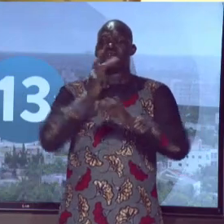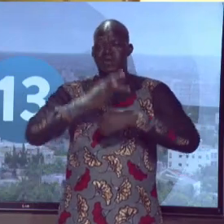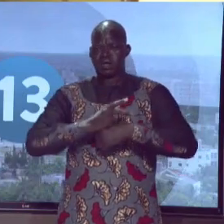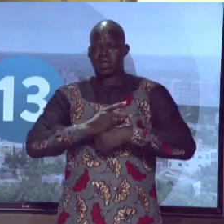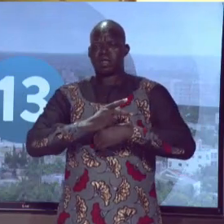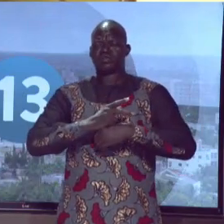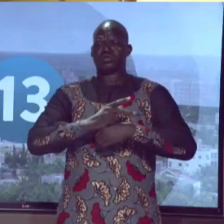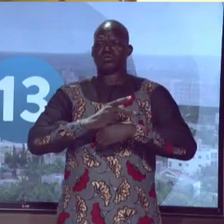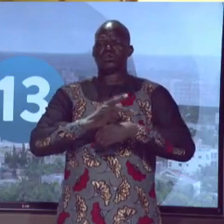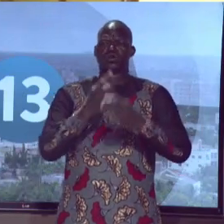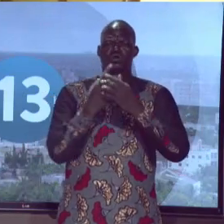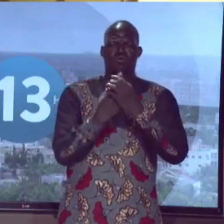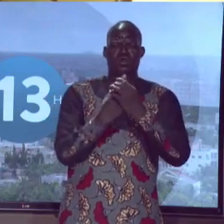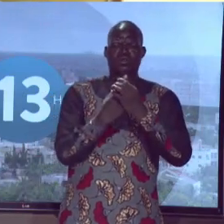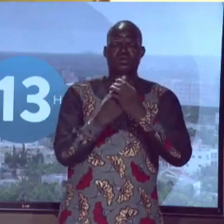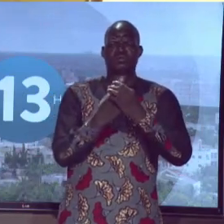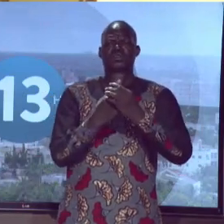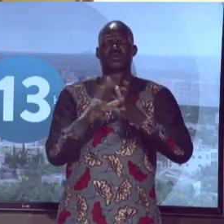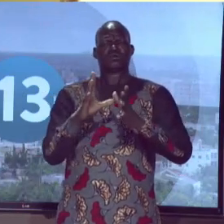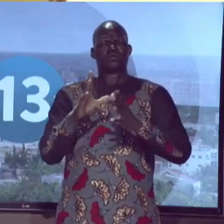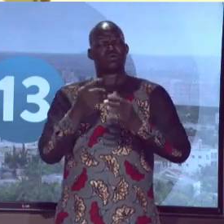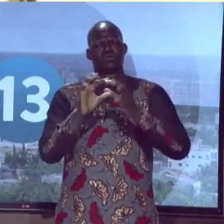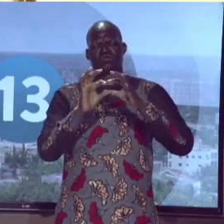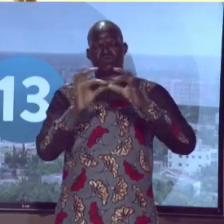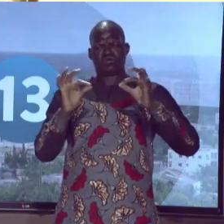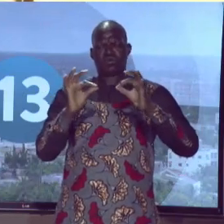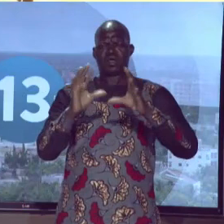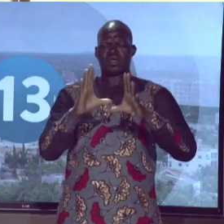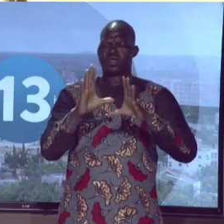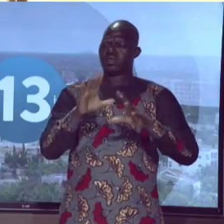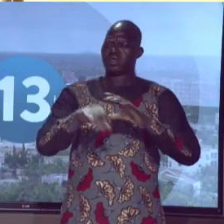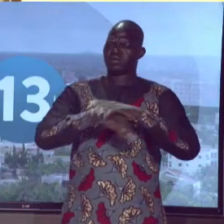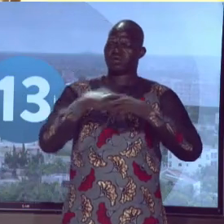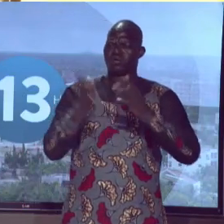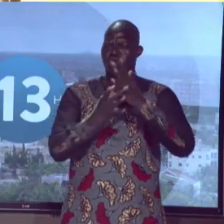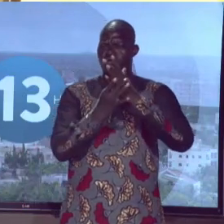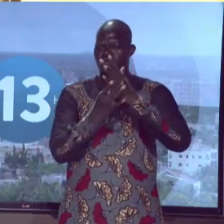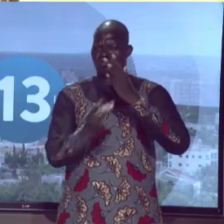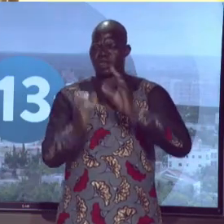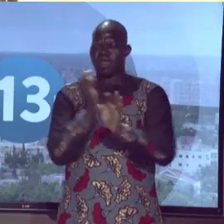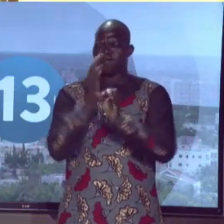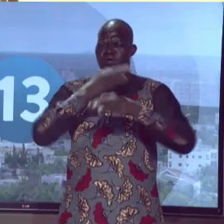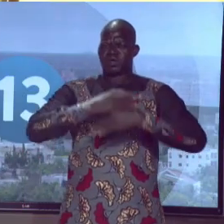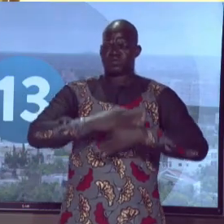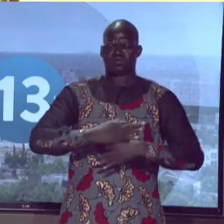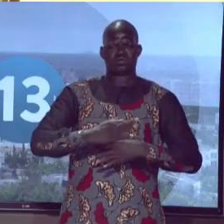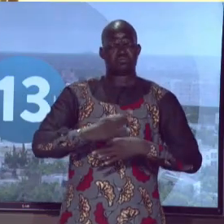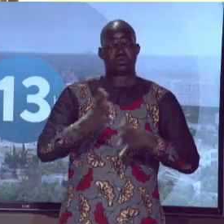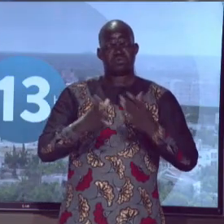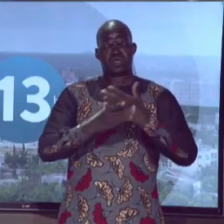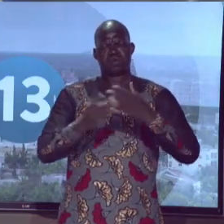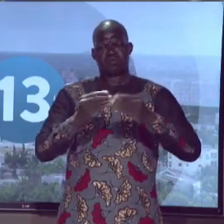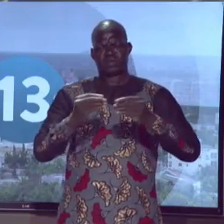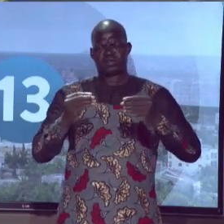pointes, de vis à bois, de tubes PVC et extraction d'huile et de fabrication de biens plastiques.